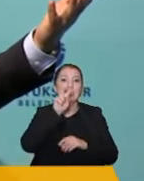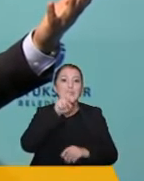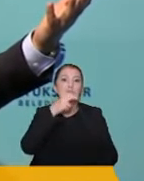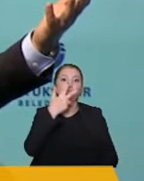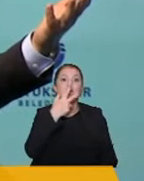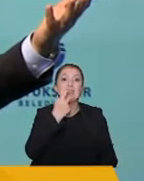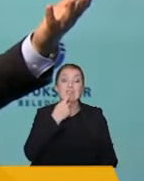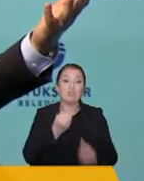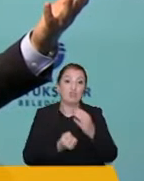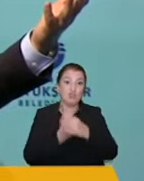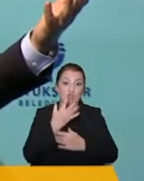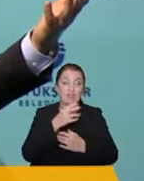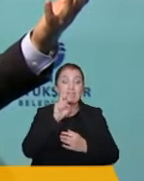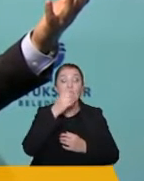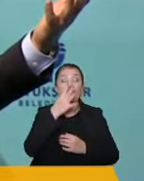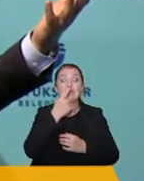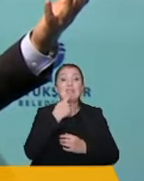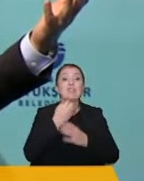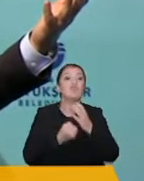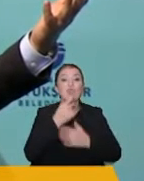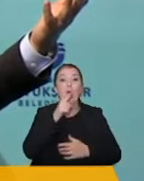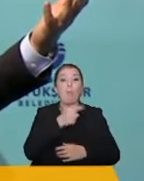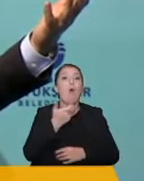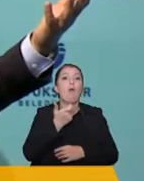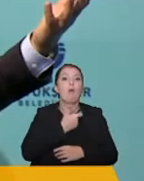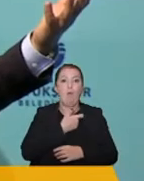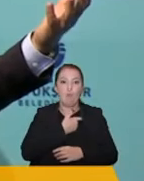1983 yılında çıkan, 84 yılında çıkan bu kanunla